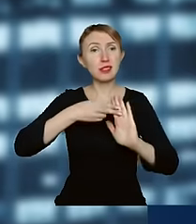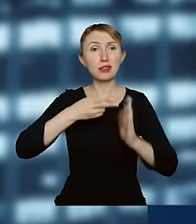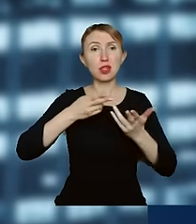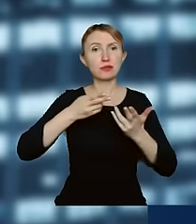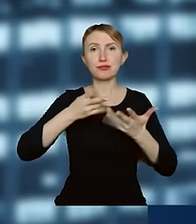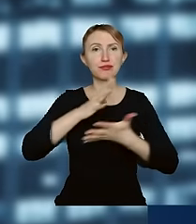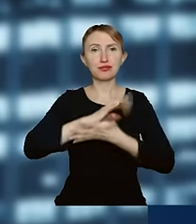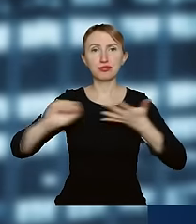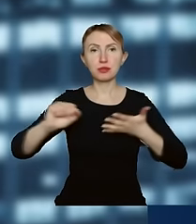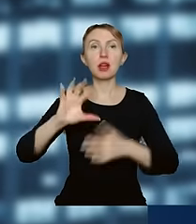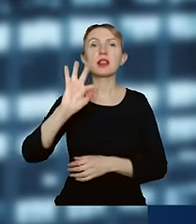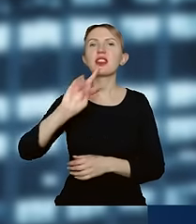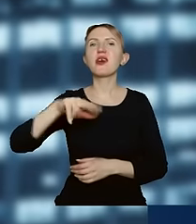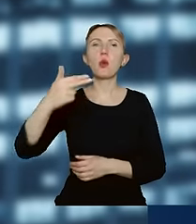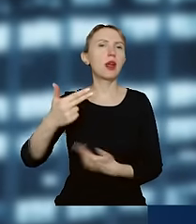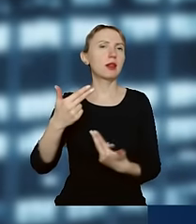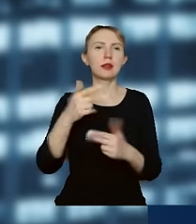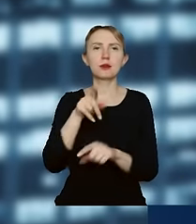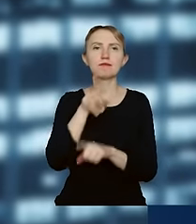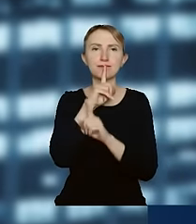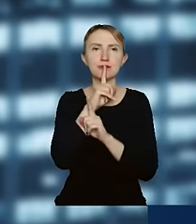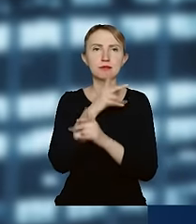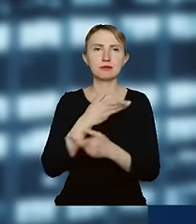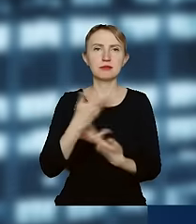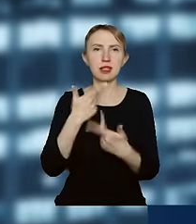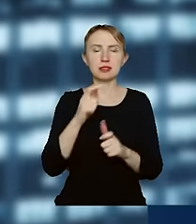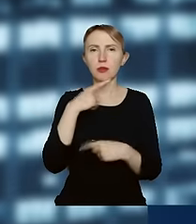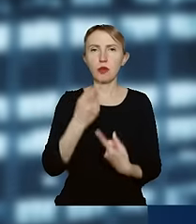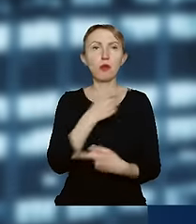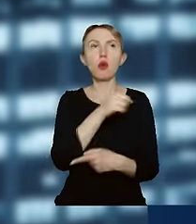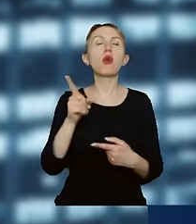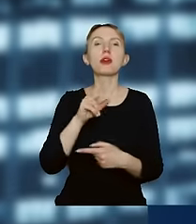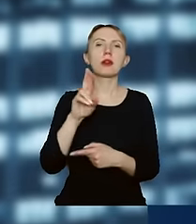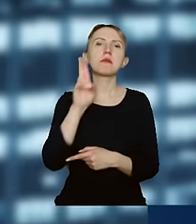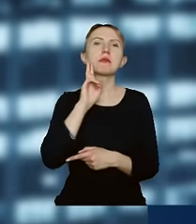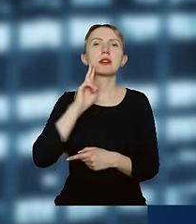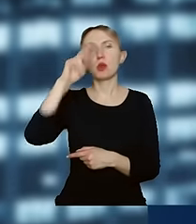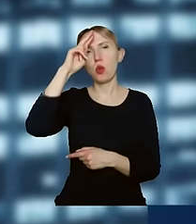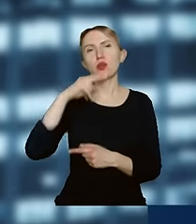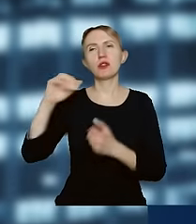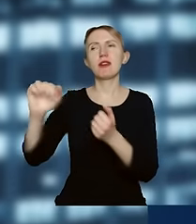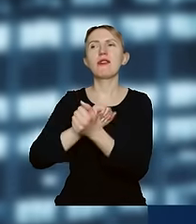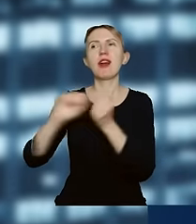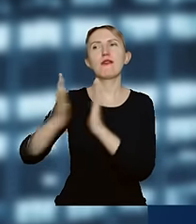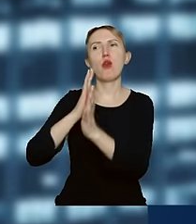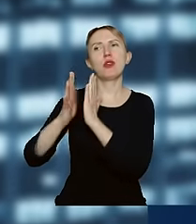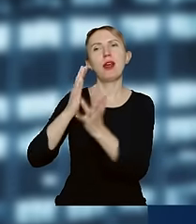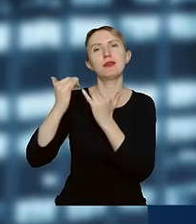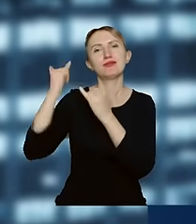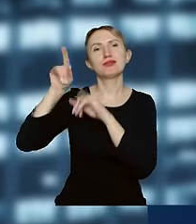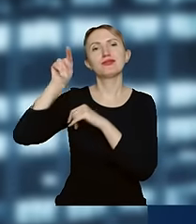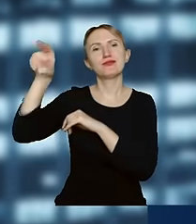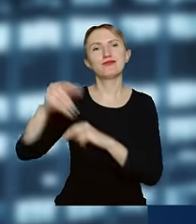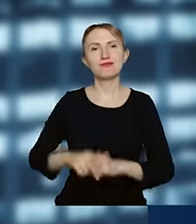W TVN oczywiście nie będzie na ten temat ani słowa. No bo ich matki i ich ojcowie byli po drugiej stronie, wiadomo. Mały